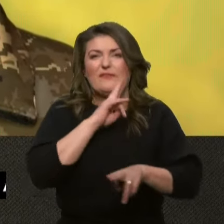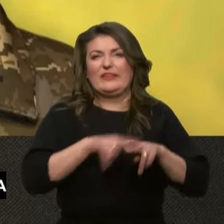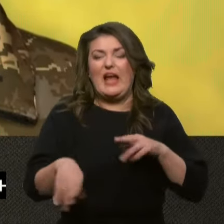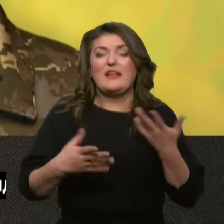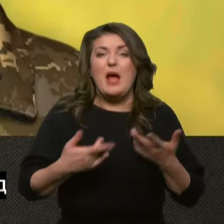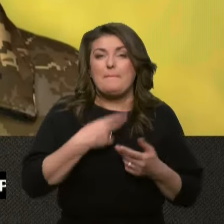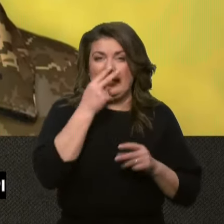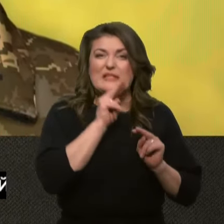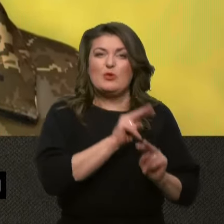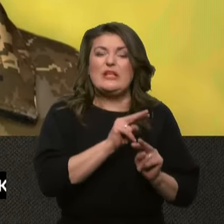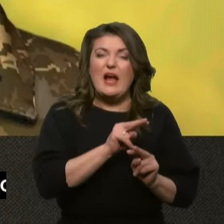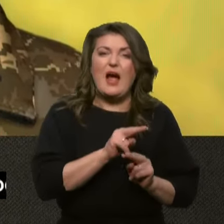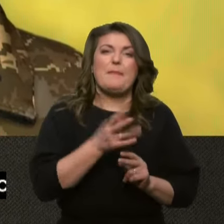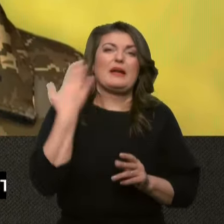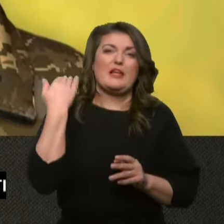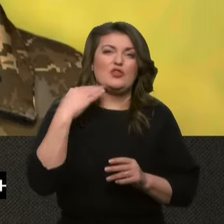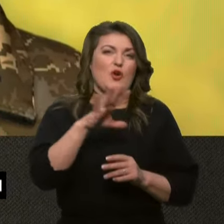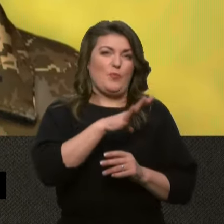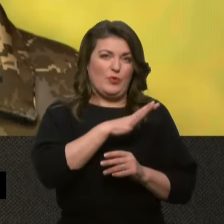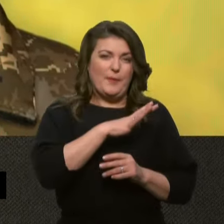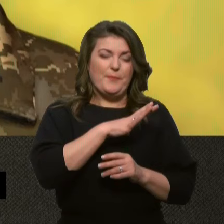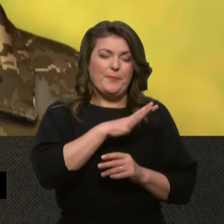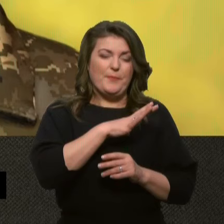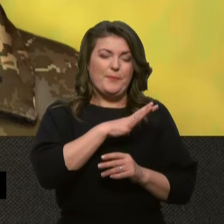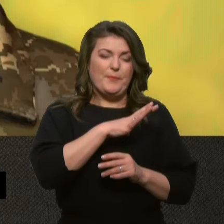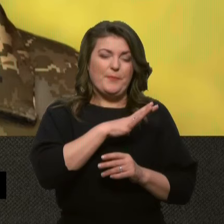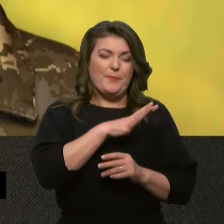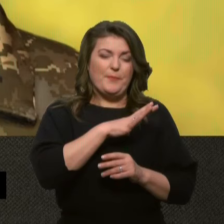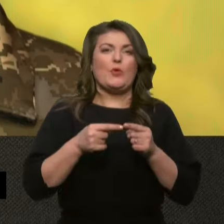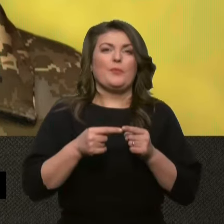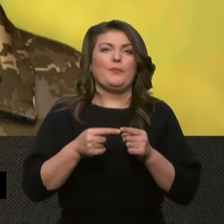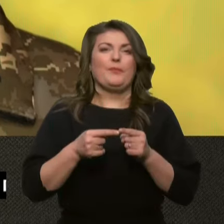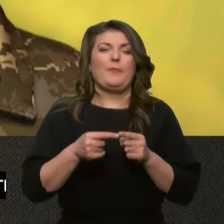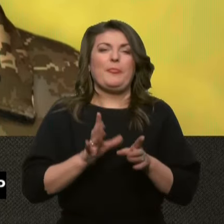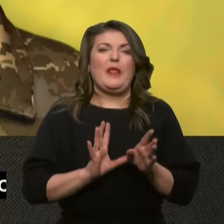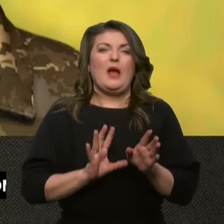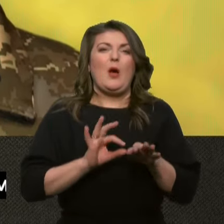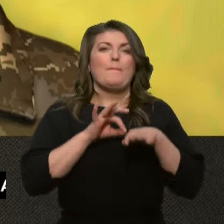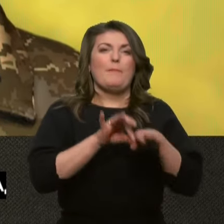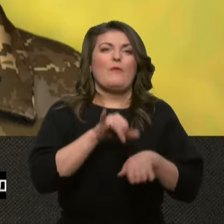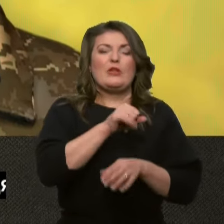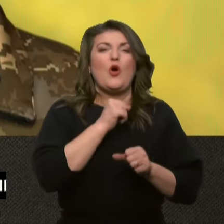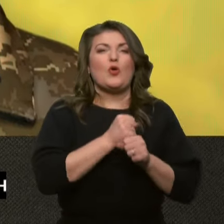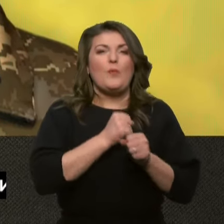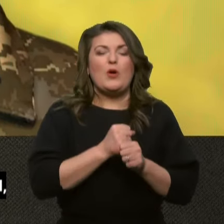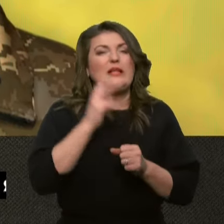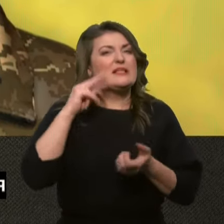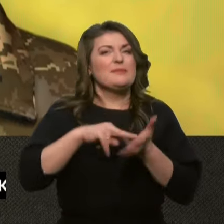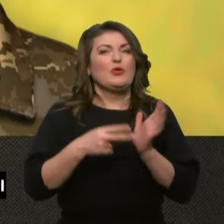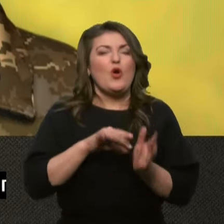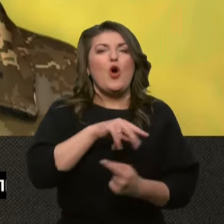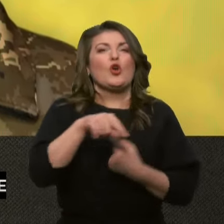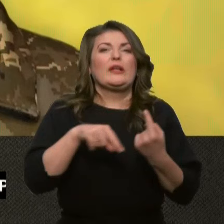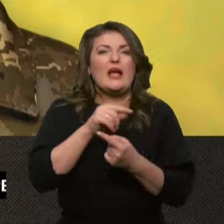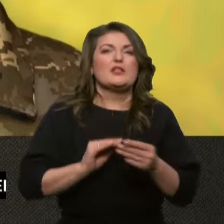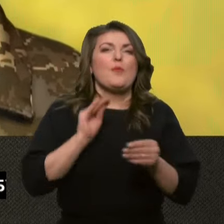ми спостерігали раніше, була певна, скажімо, проведена в них робота з метою ротації поповнення